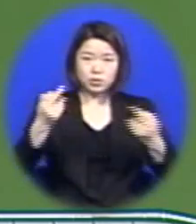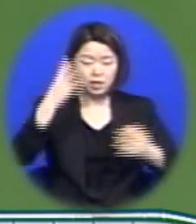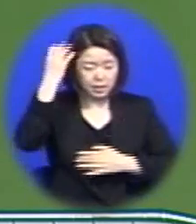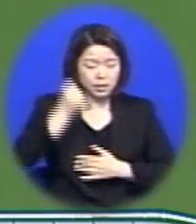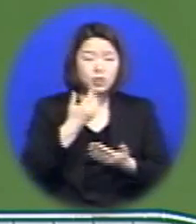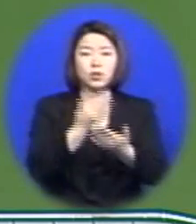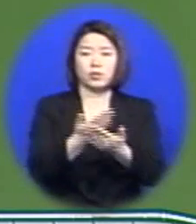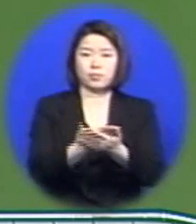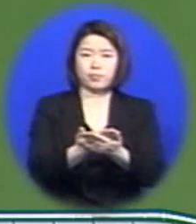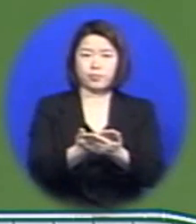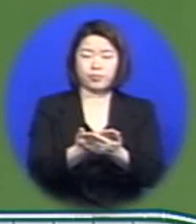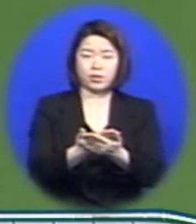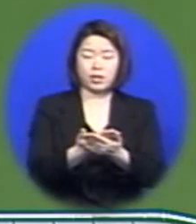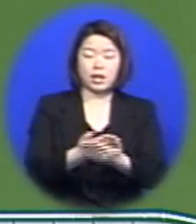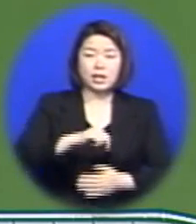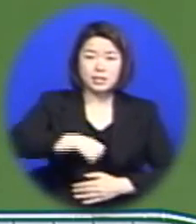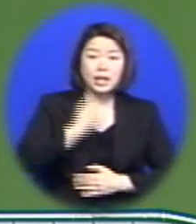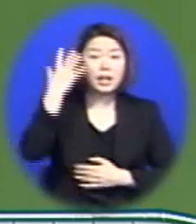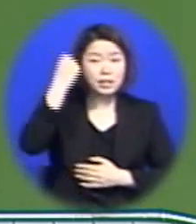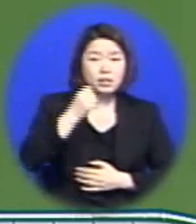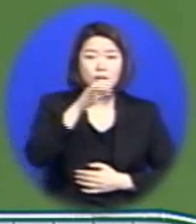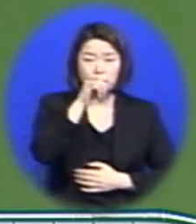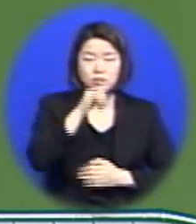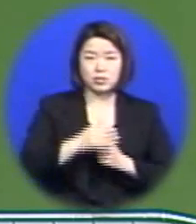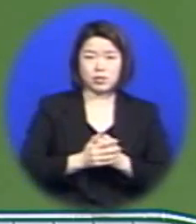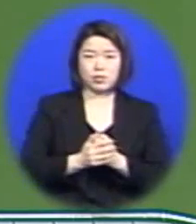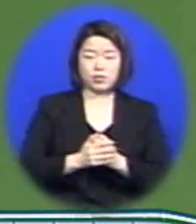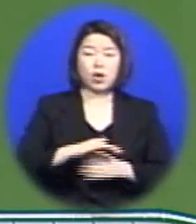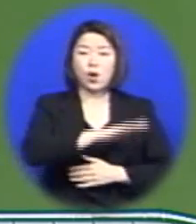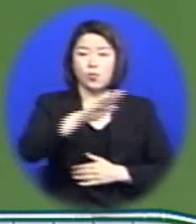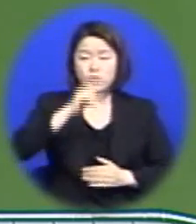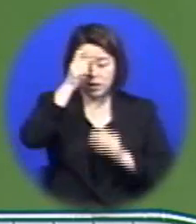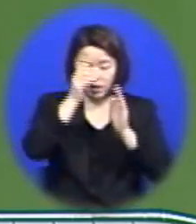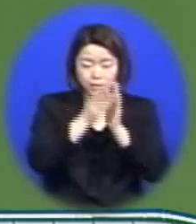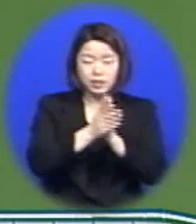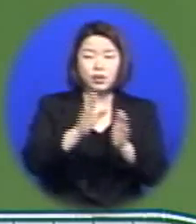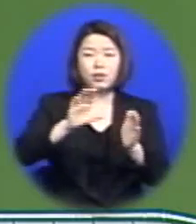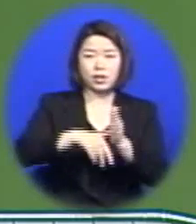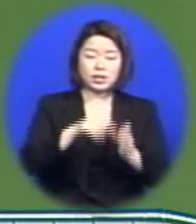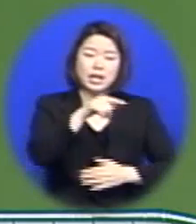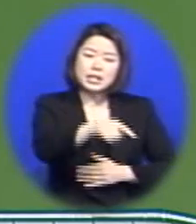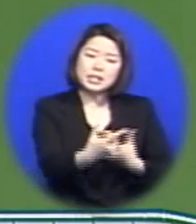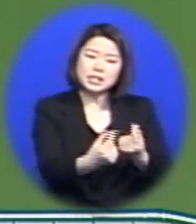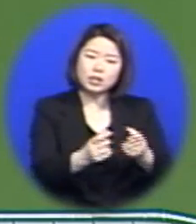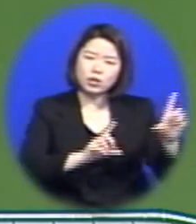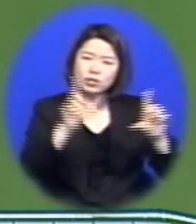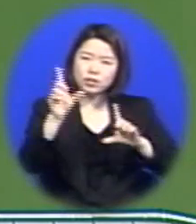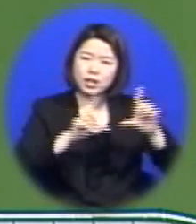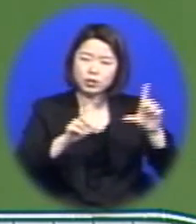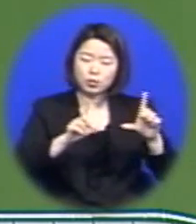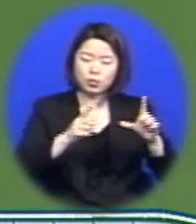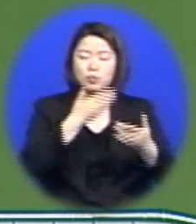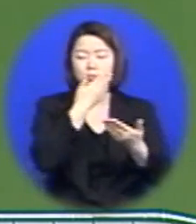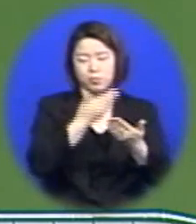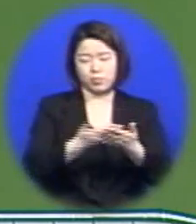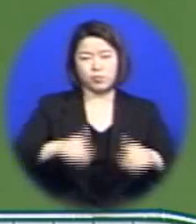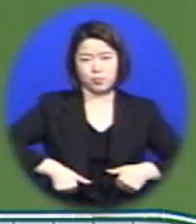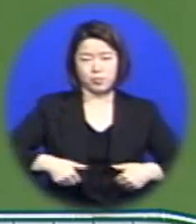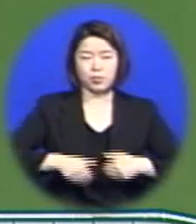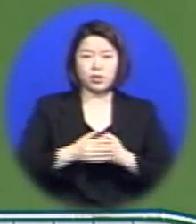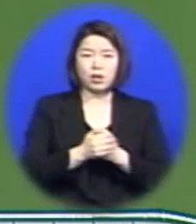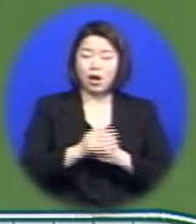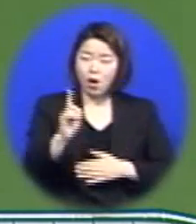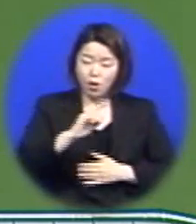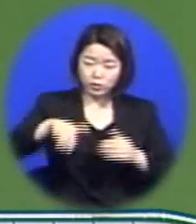자기들이 자기가 기억하는 거예요 여러분 우리가 기도할 때 이런 태도가 필요해요 그러면 어떤